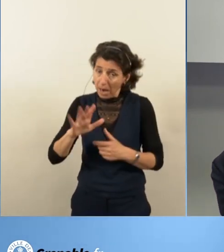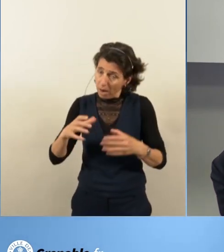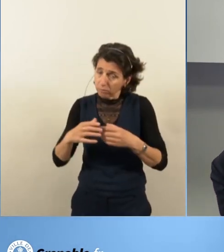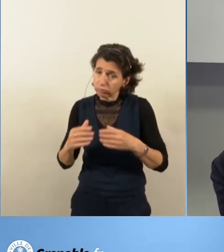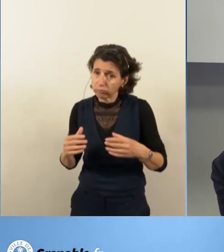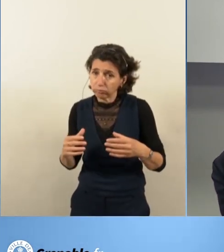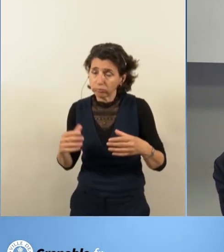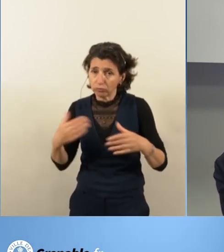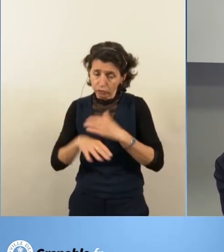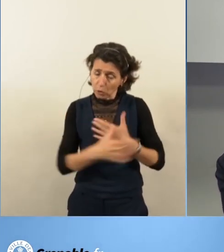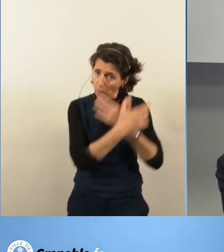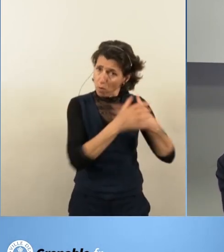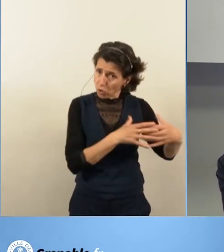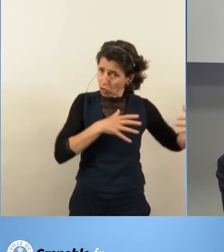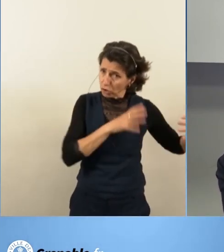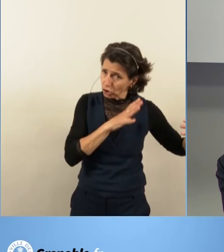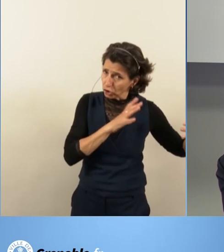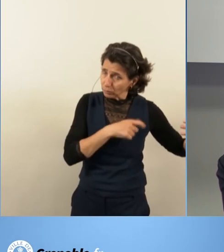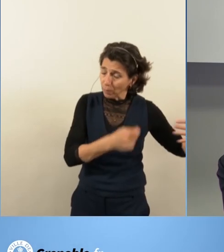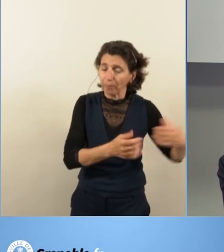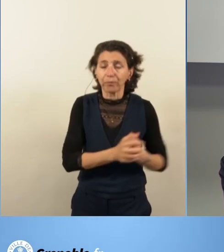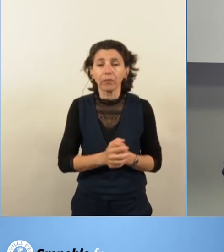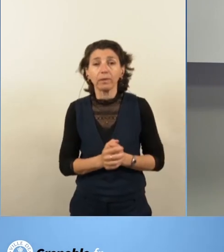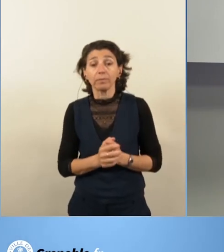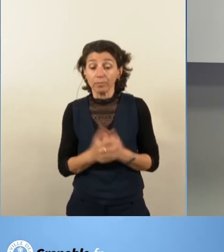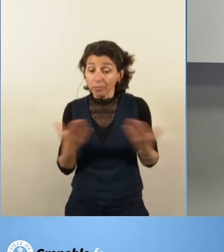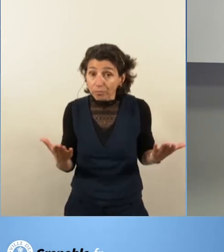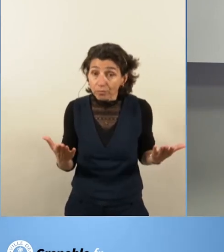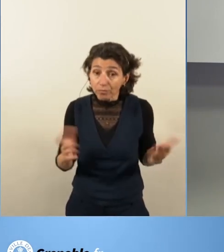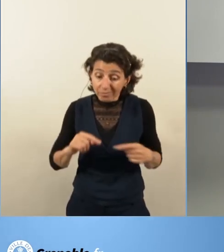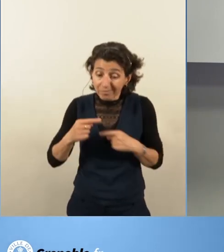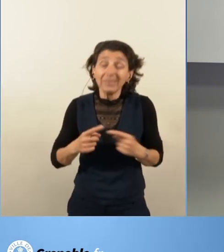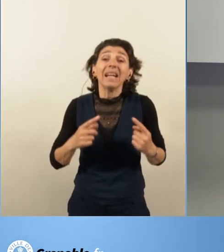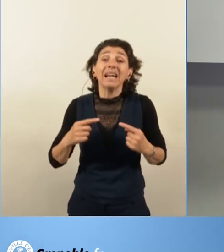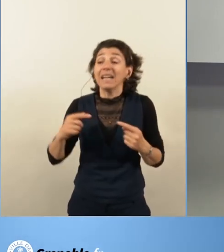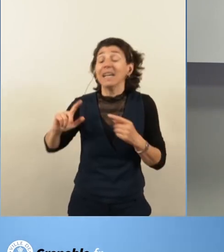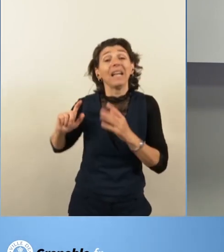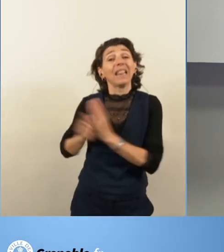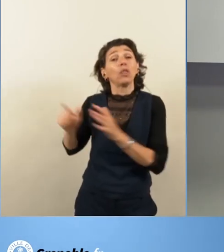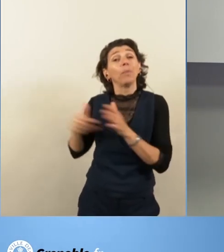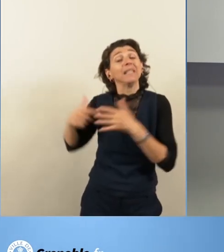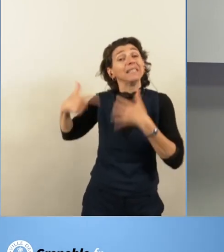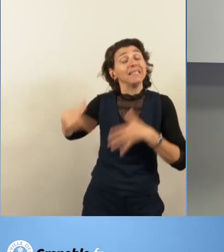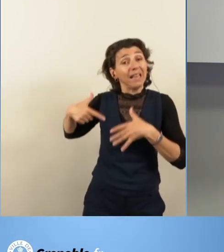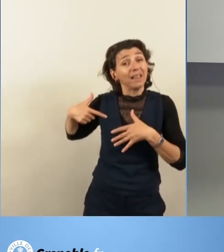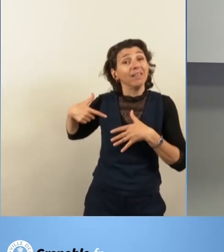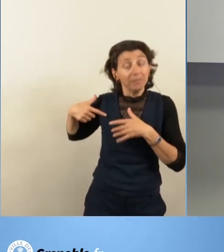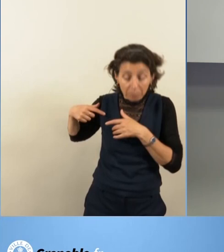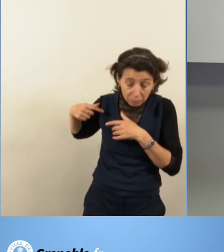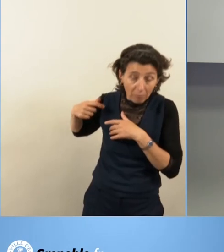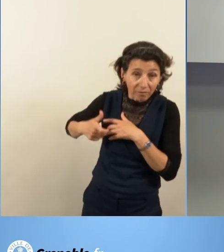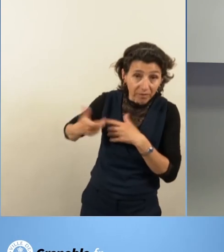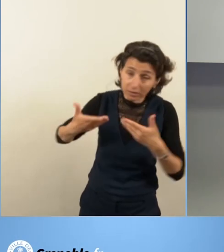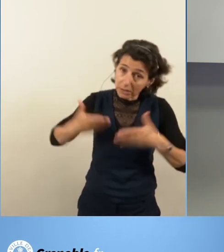à la métropole donc de fait en 2017 a été acté le fait qu'il n'y aurait pas de